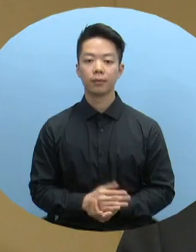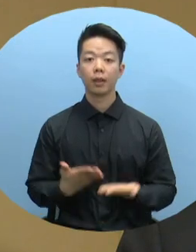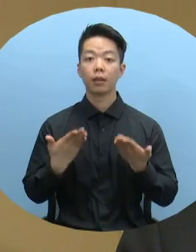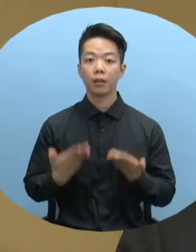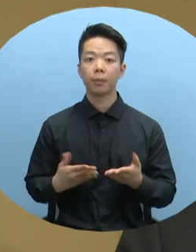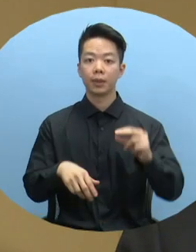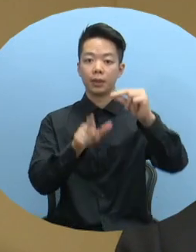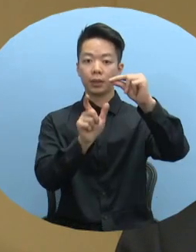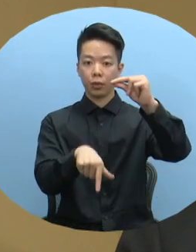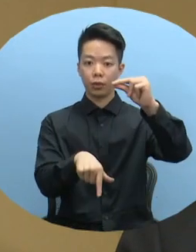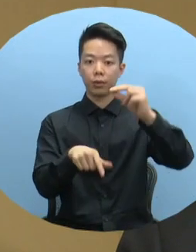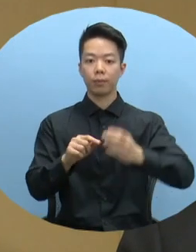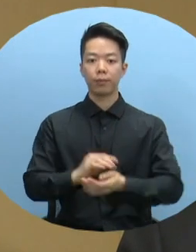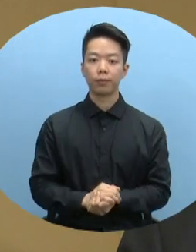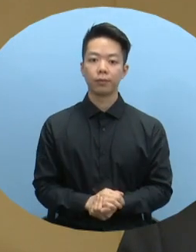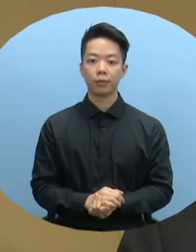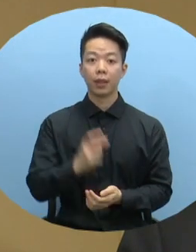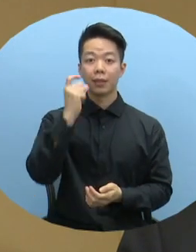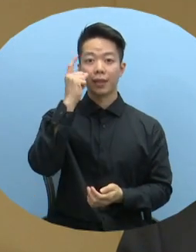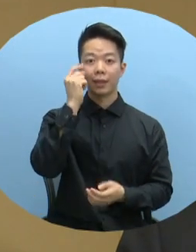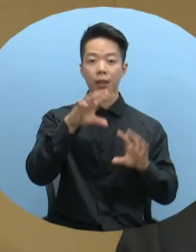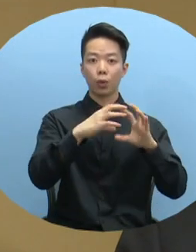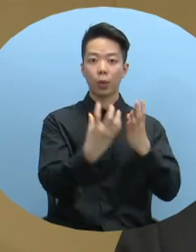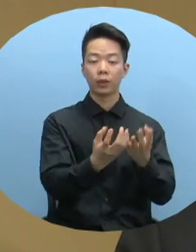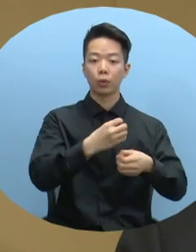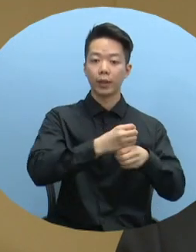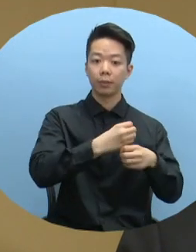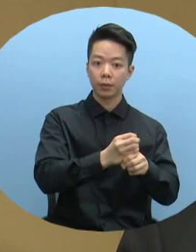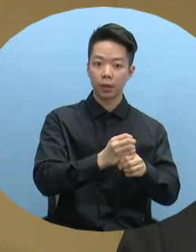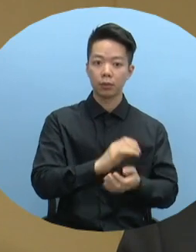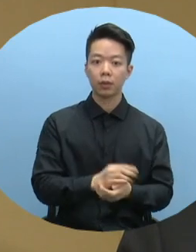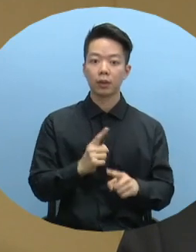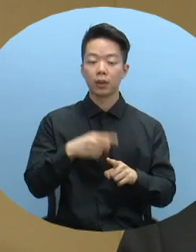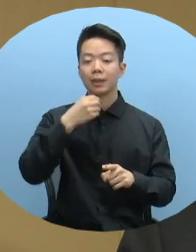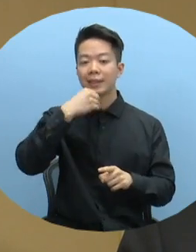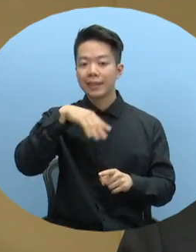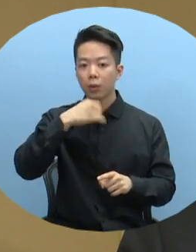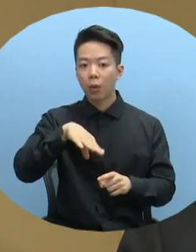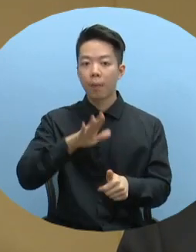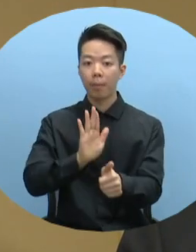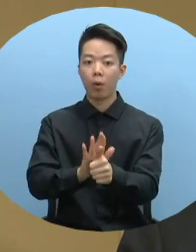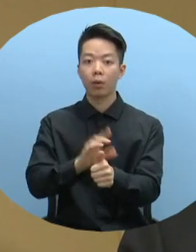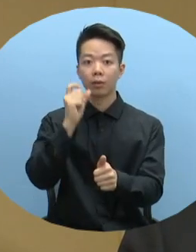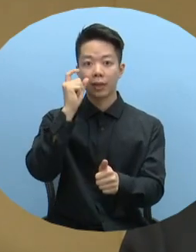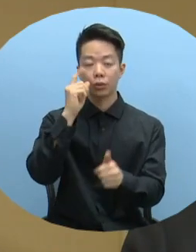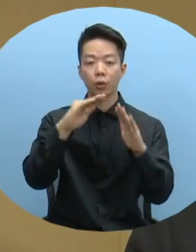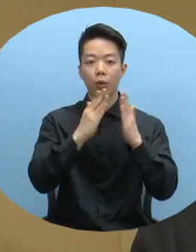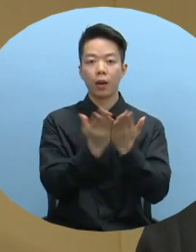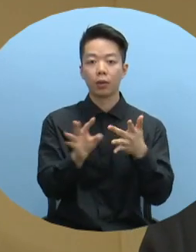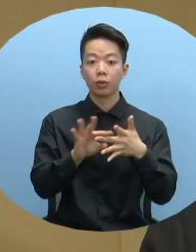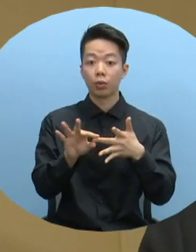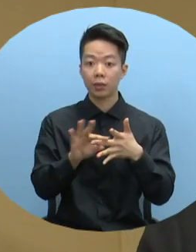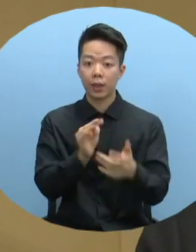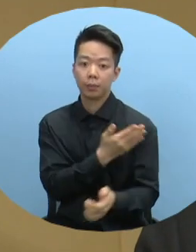今年七月嘅時候咧，我哋特定群組嗰度咧已經做過一批咧，係喺我哋特殊學校宿舍部